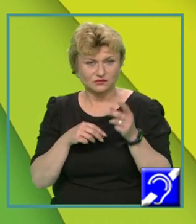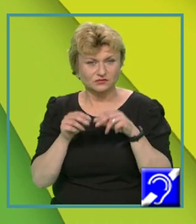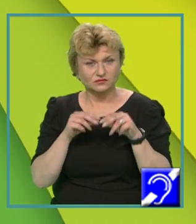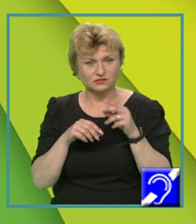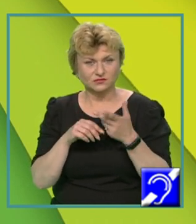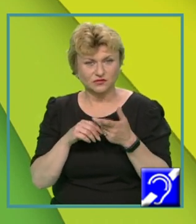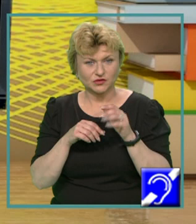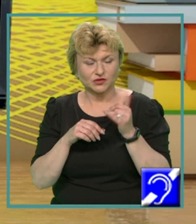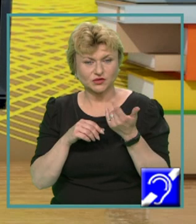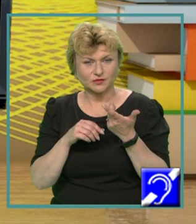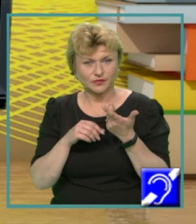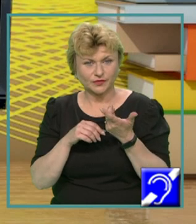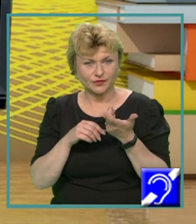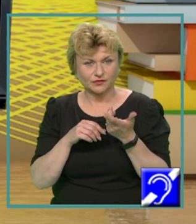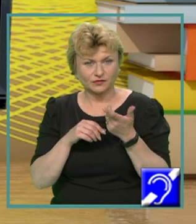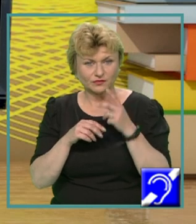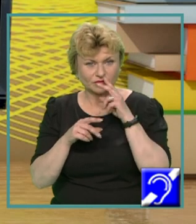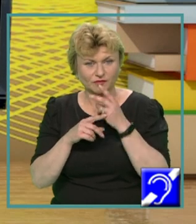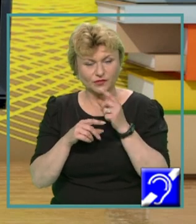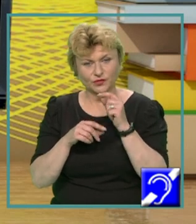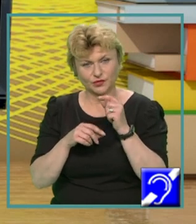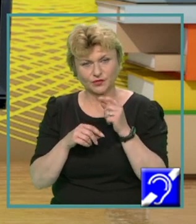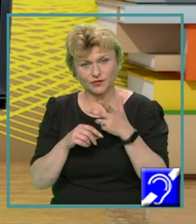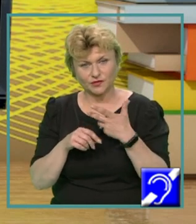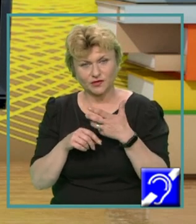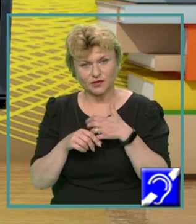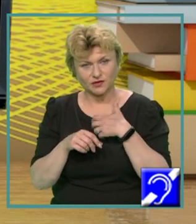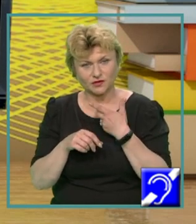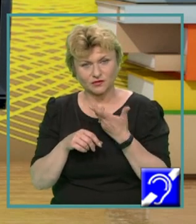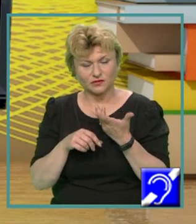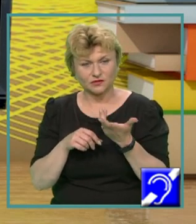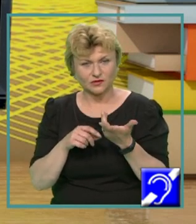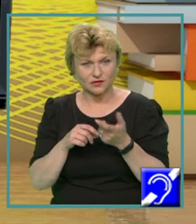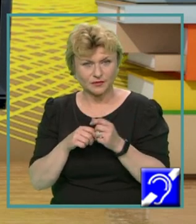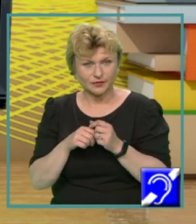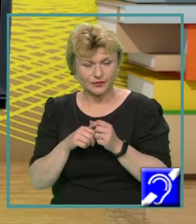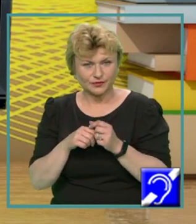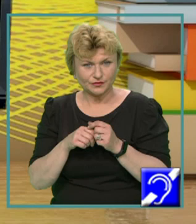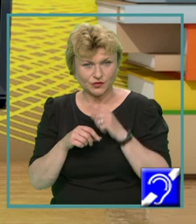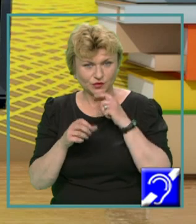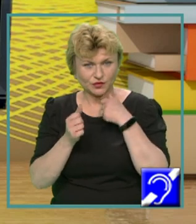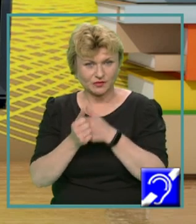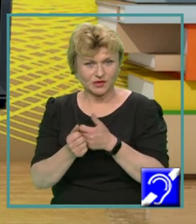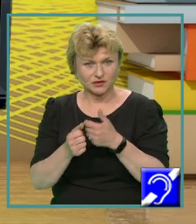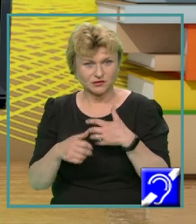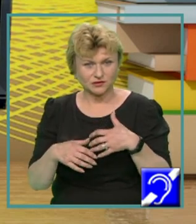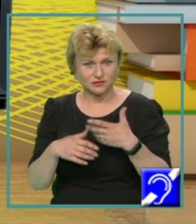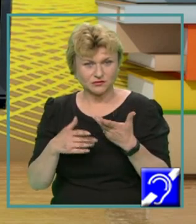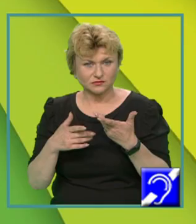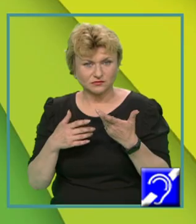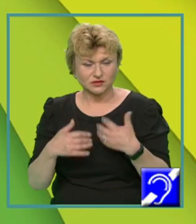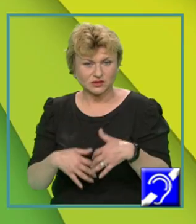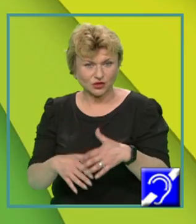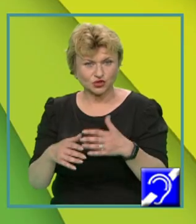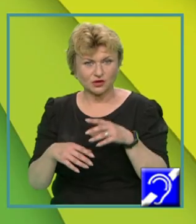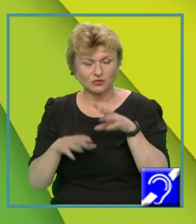unde se fixează. Nidația este fixarea proembrionului în uter. Urmează sarcina, 40 de săptămâni